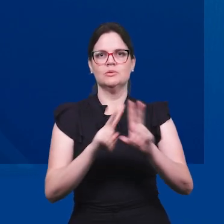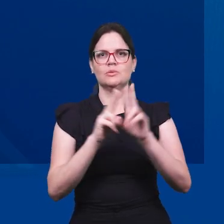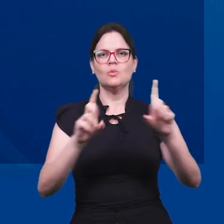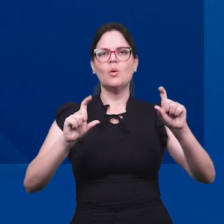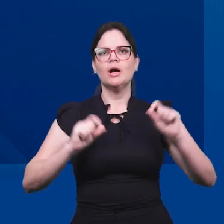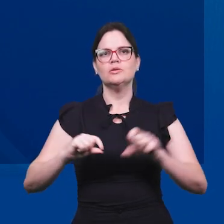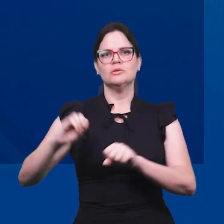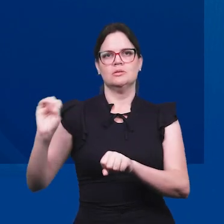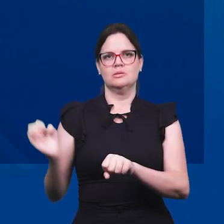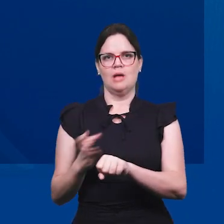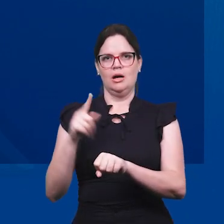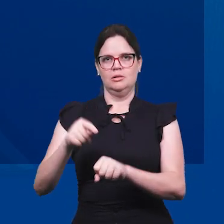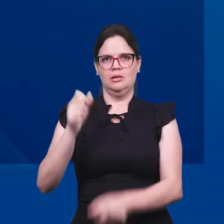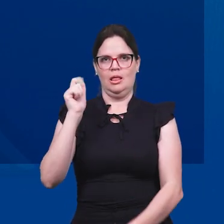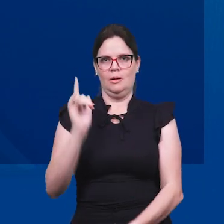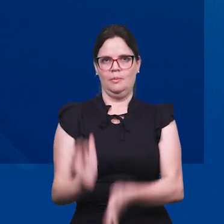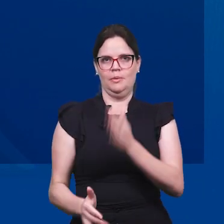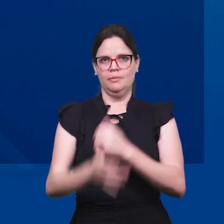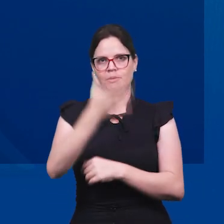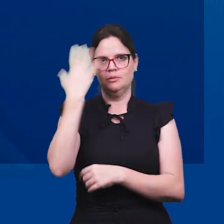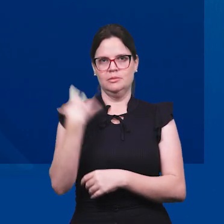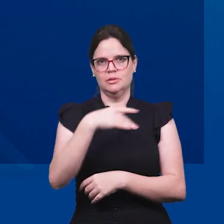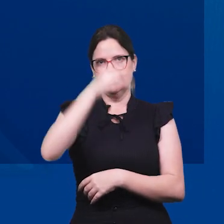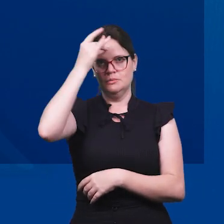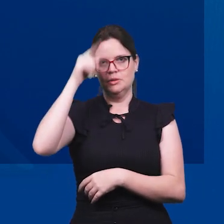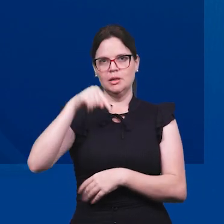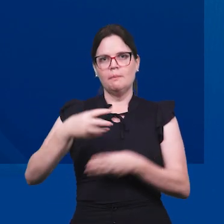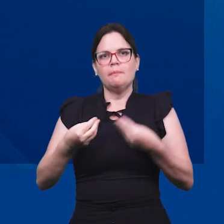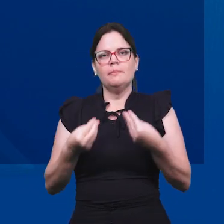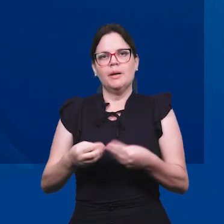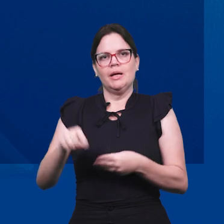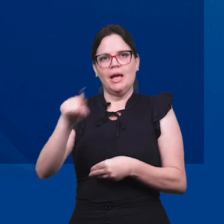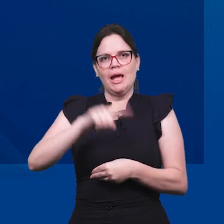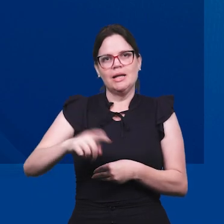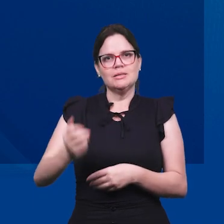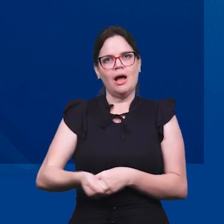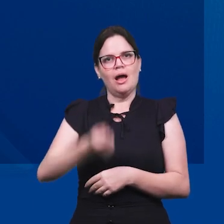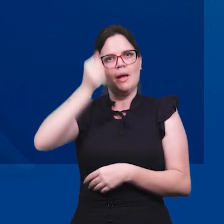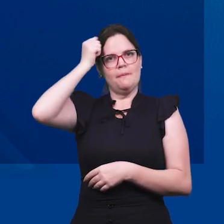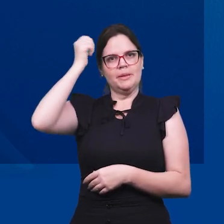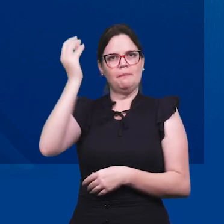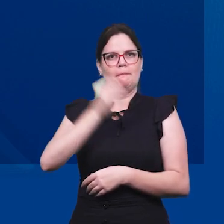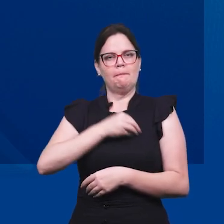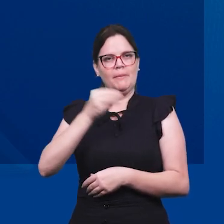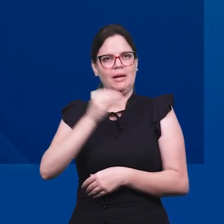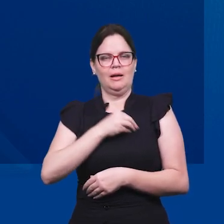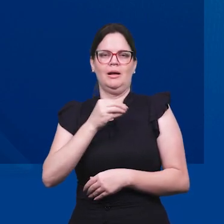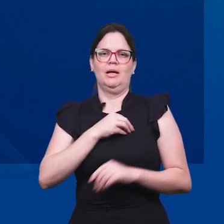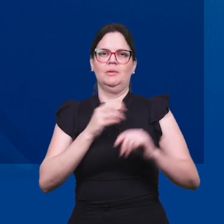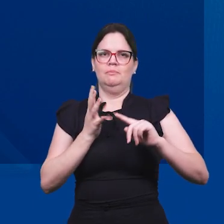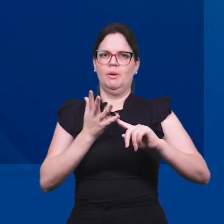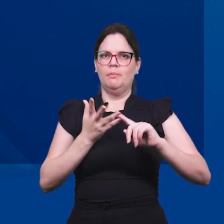En réponse à la question numéro 3, l'effusion du Saint-Esprit, c'était